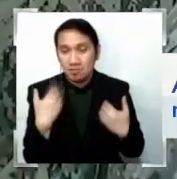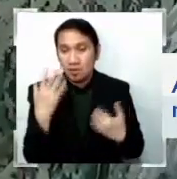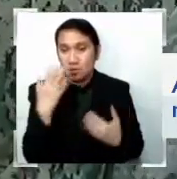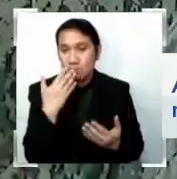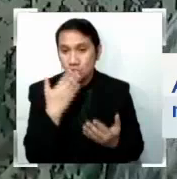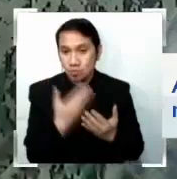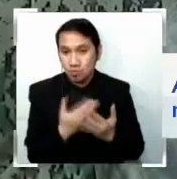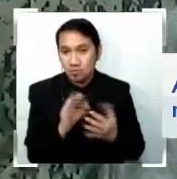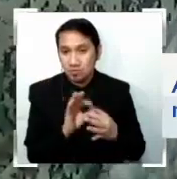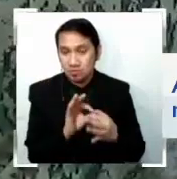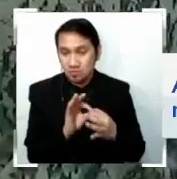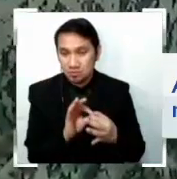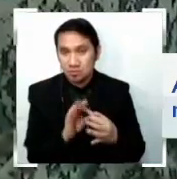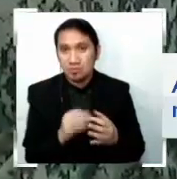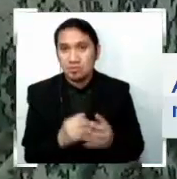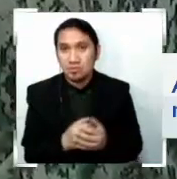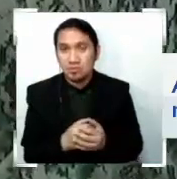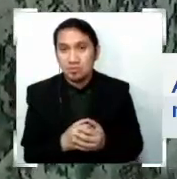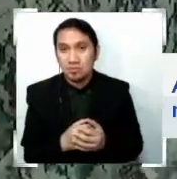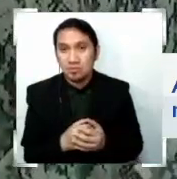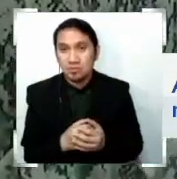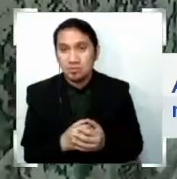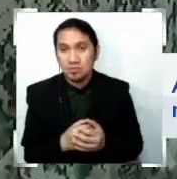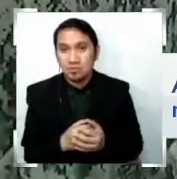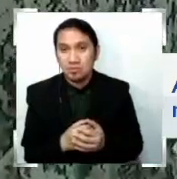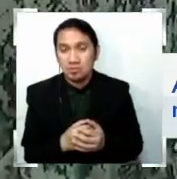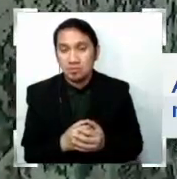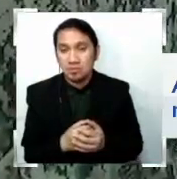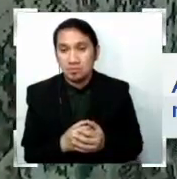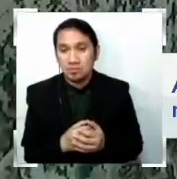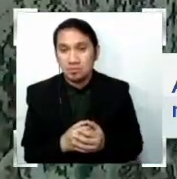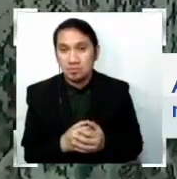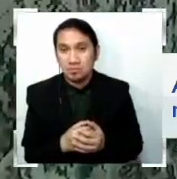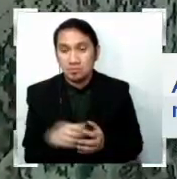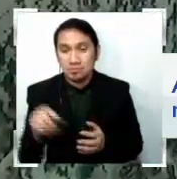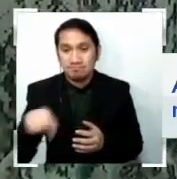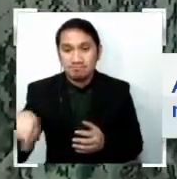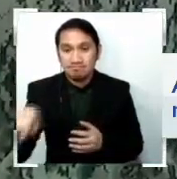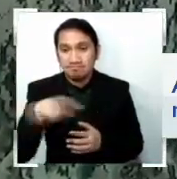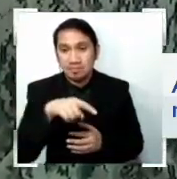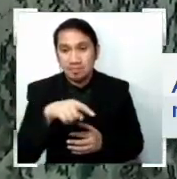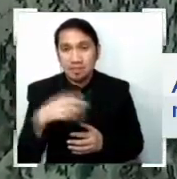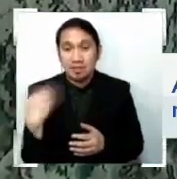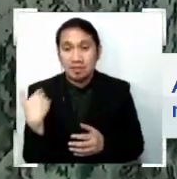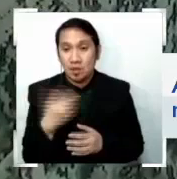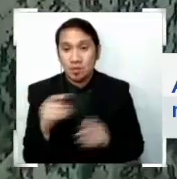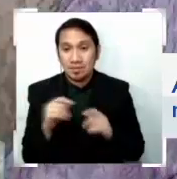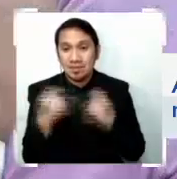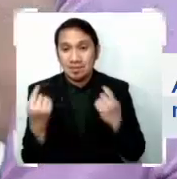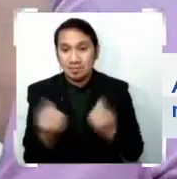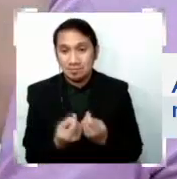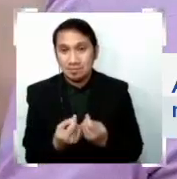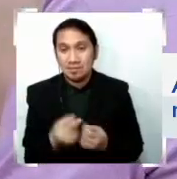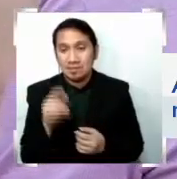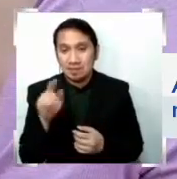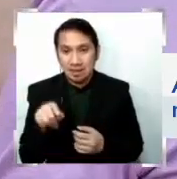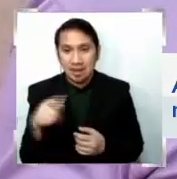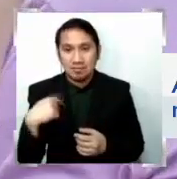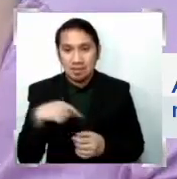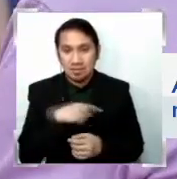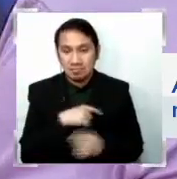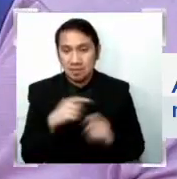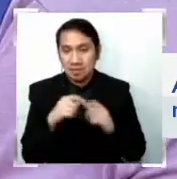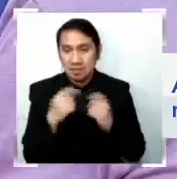sa poster brother ko dito si Wilkins sa PMA. Pero aside from that, kailangan naming magtulungan. Hindi lang